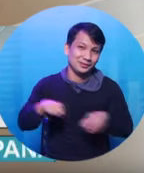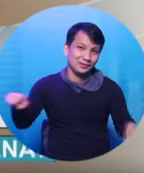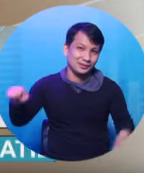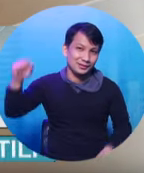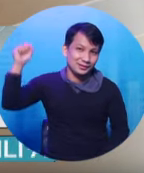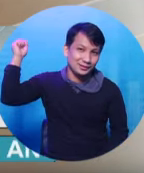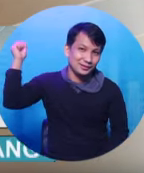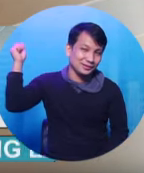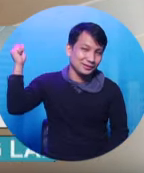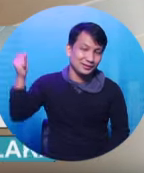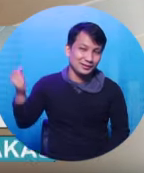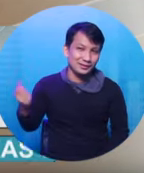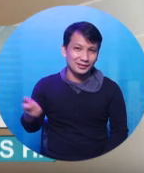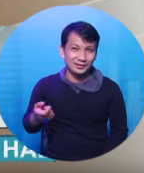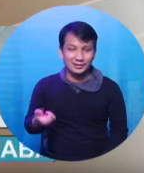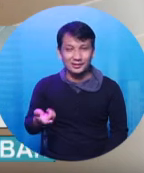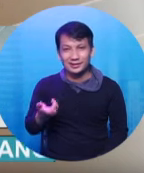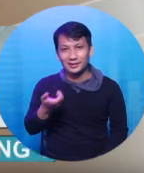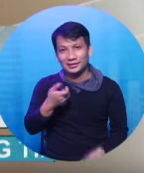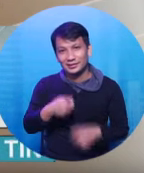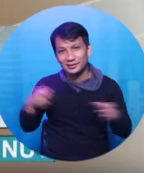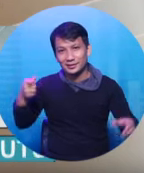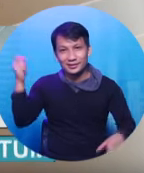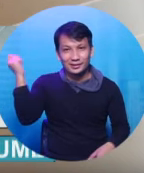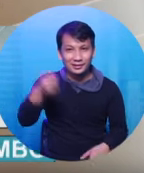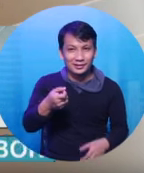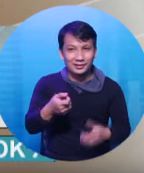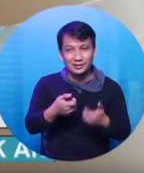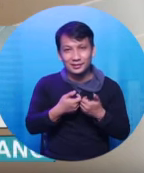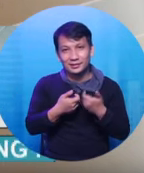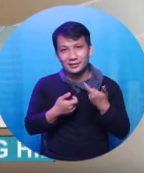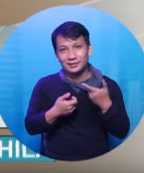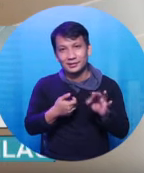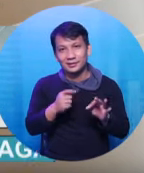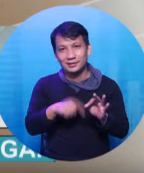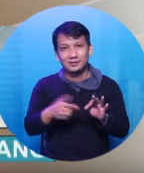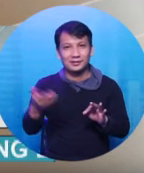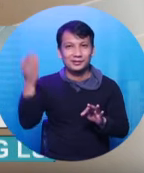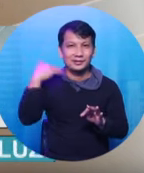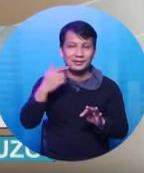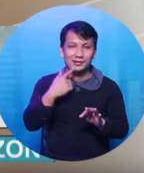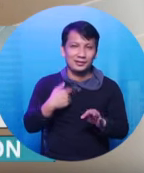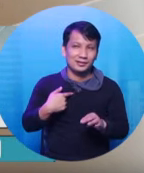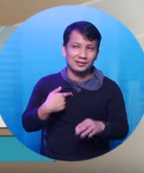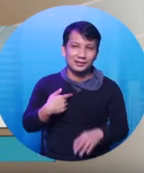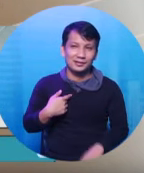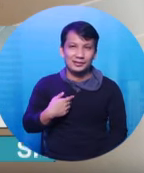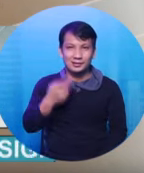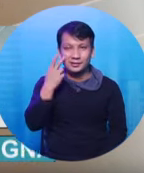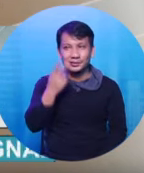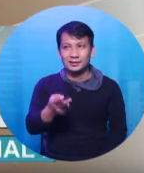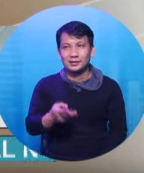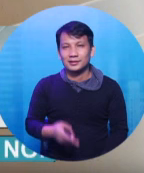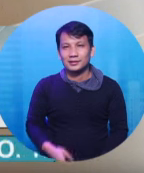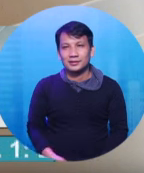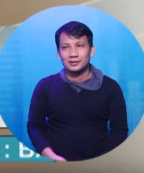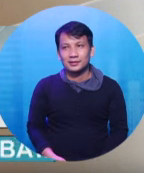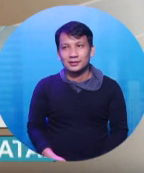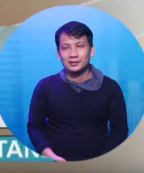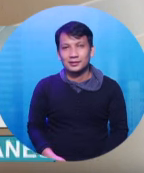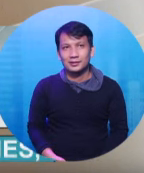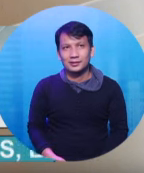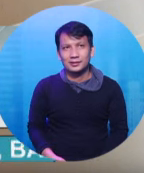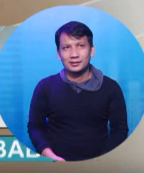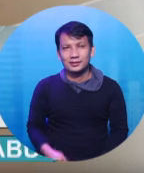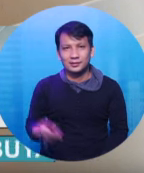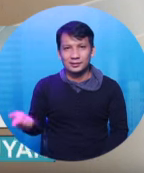karelasyon? Sige po, go ahead po, Sir Tyrone. Sir, nung time na yun, nahuli ko kasi siyang may ka-taxi, may nagbibigay na